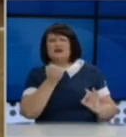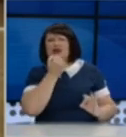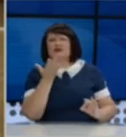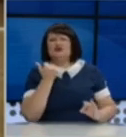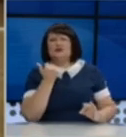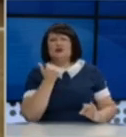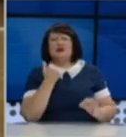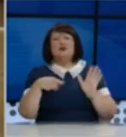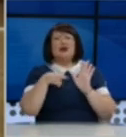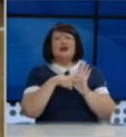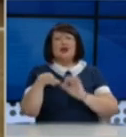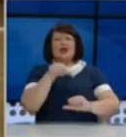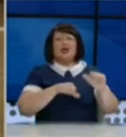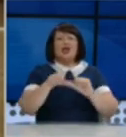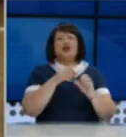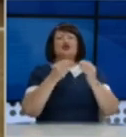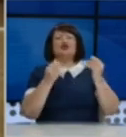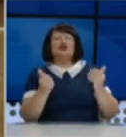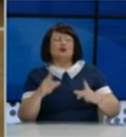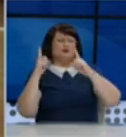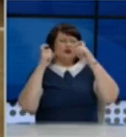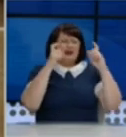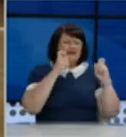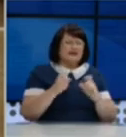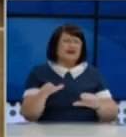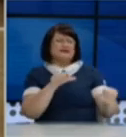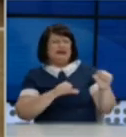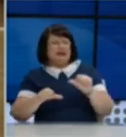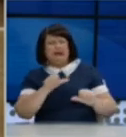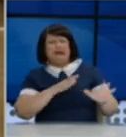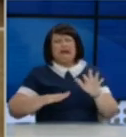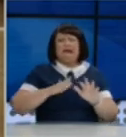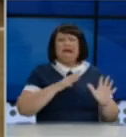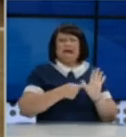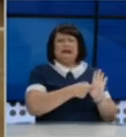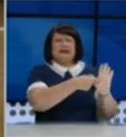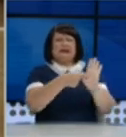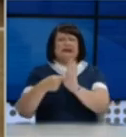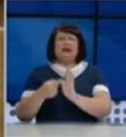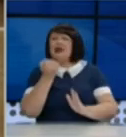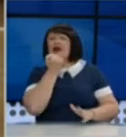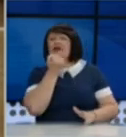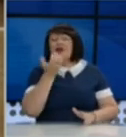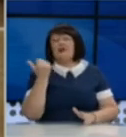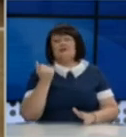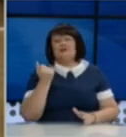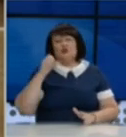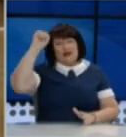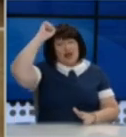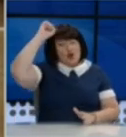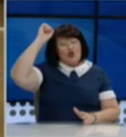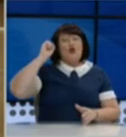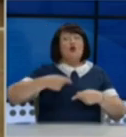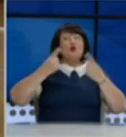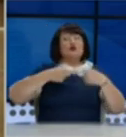αριθμητικές αλχημίες και σοφιστίες και φωτογραφίες να μας πείσει ότι δεν έγινε κάτι λάθος στον Εύρο και στη Ρόδο.